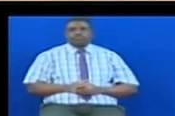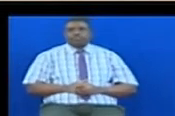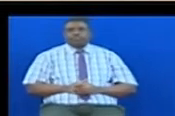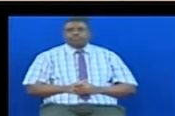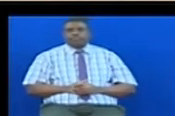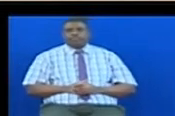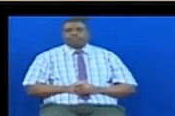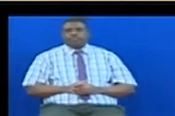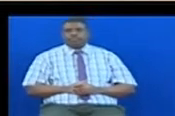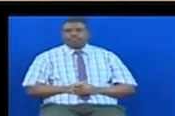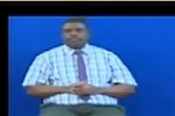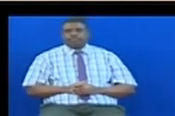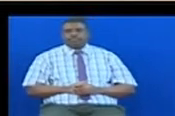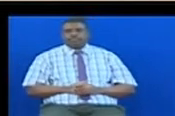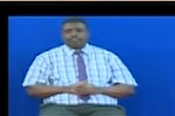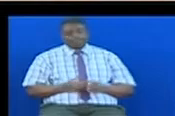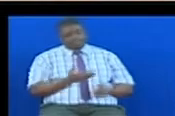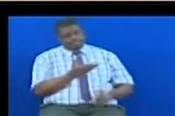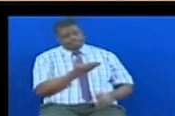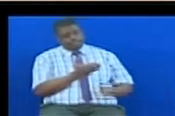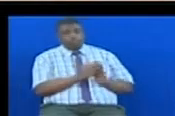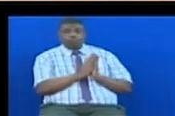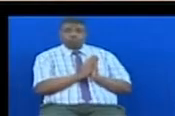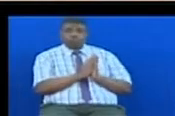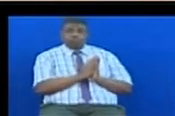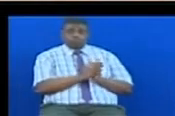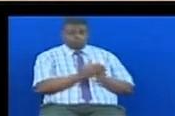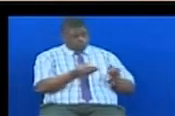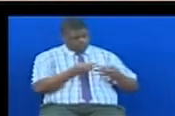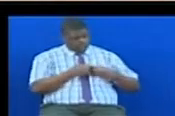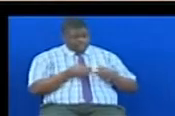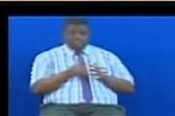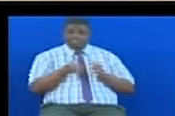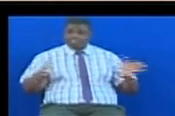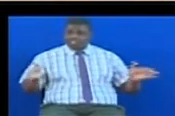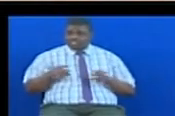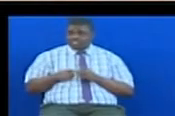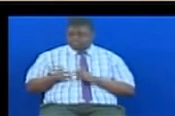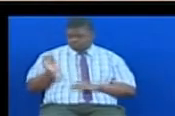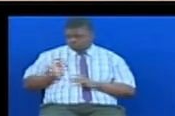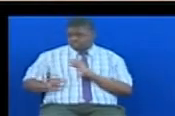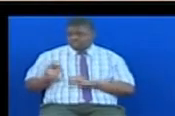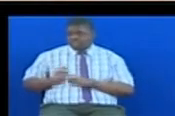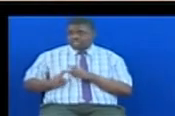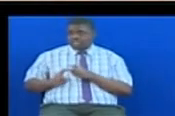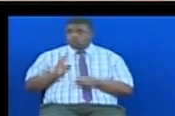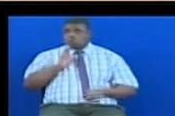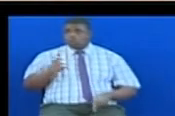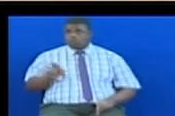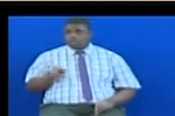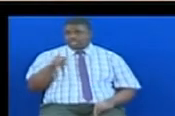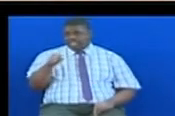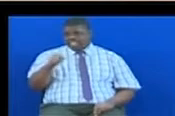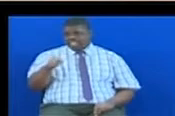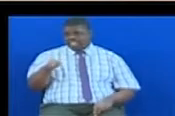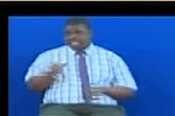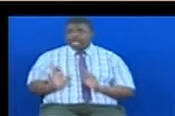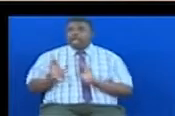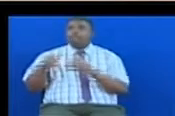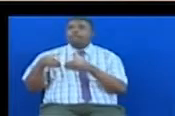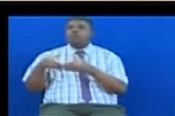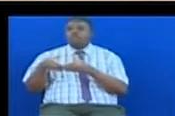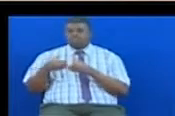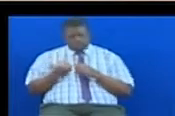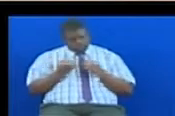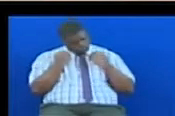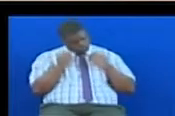Mheshimiwa naibu spika, ninakushukuru kwa nafasi ya kuweza kuchangia katika hoja hii ya kamati ya